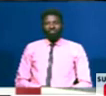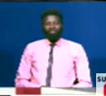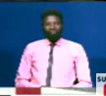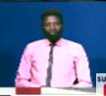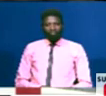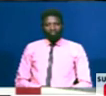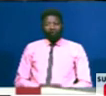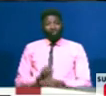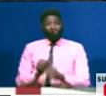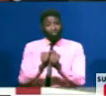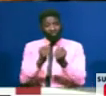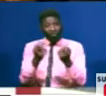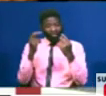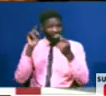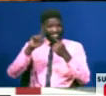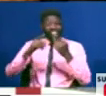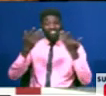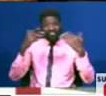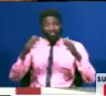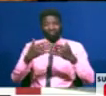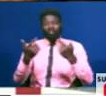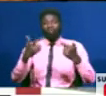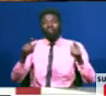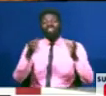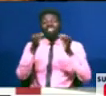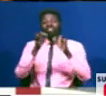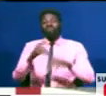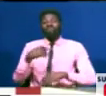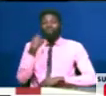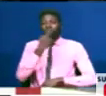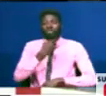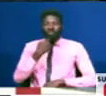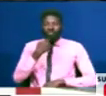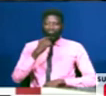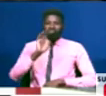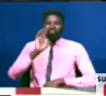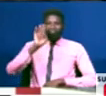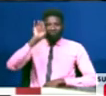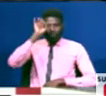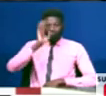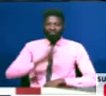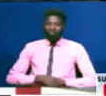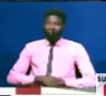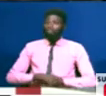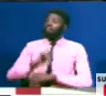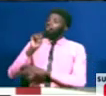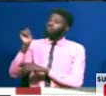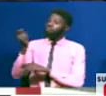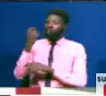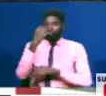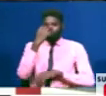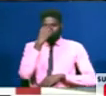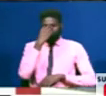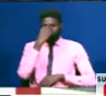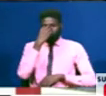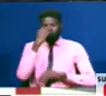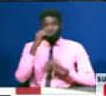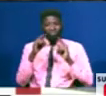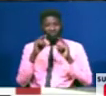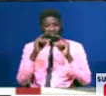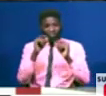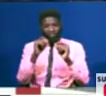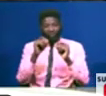nasi mtazamaji hadi tamati mtangazo wetu wa ishara hii leo. Ni Byron Abuli. Rais William Ruto ameagiza kwamba asilimia 30 ya nafasi za